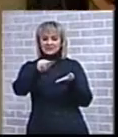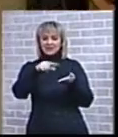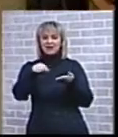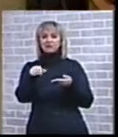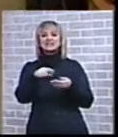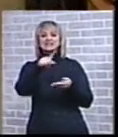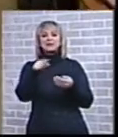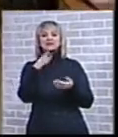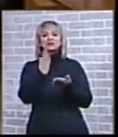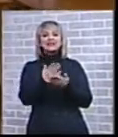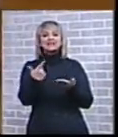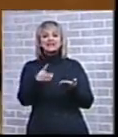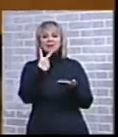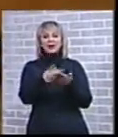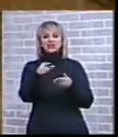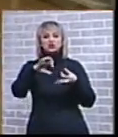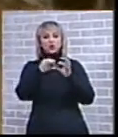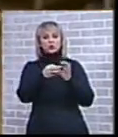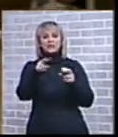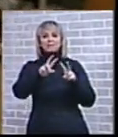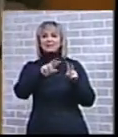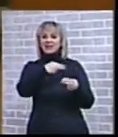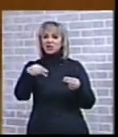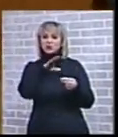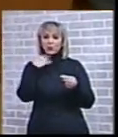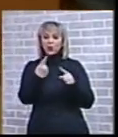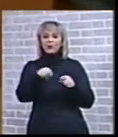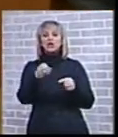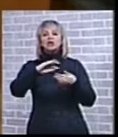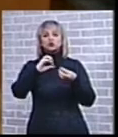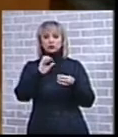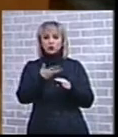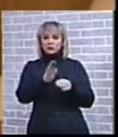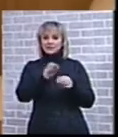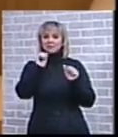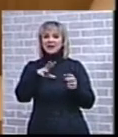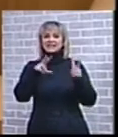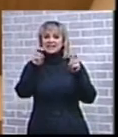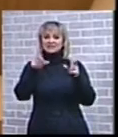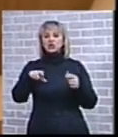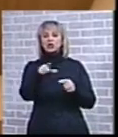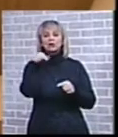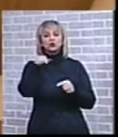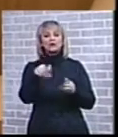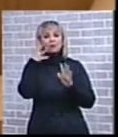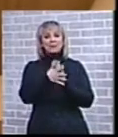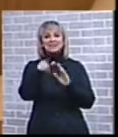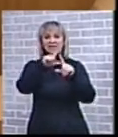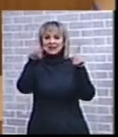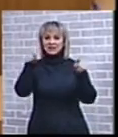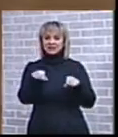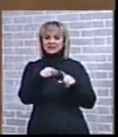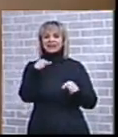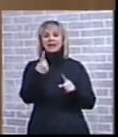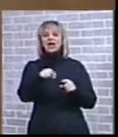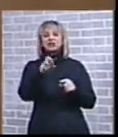С запятыми есть где развернуться. Сложных предложений в тексте много. Еще трудности могли возникнуть с названием реки, но его пояснили на доске. И